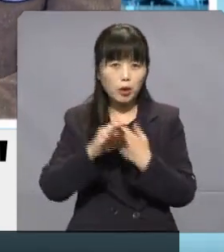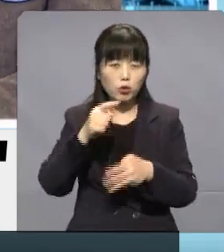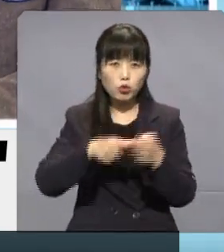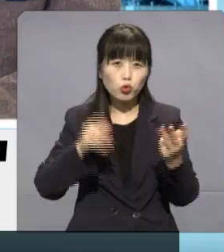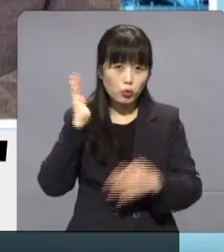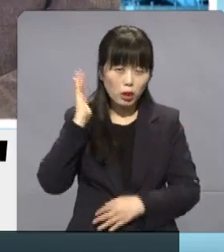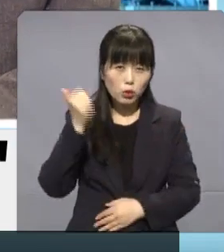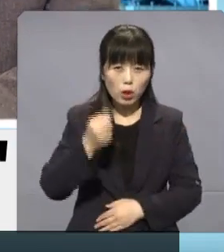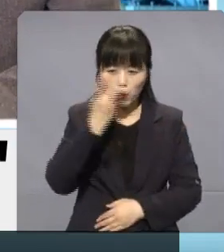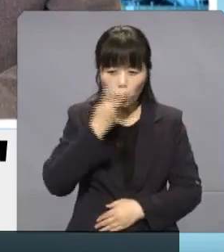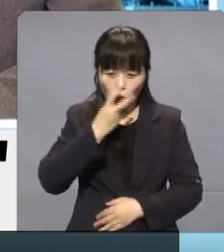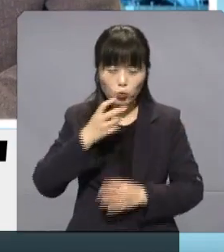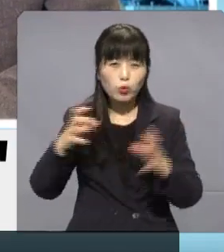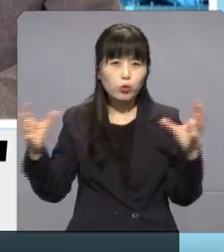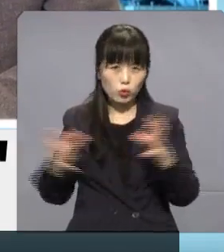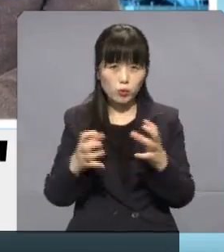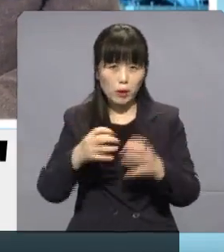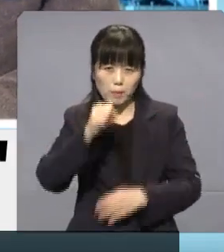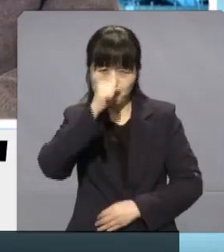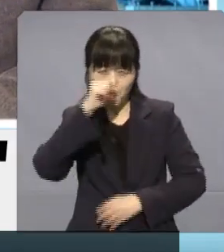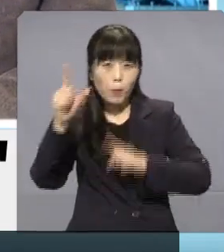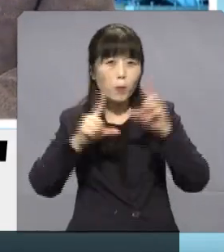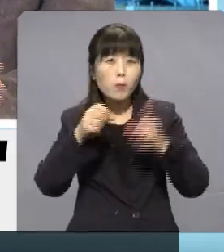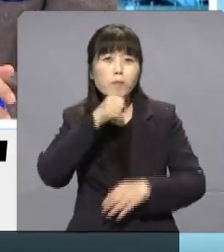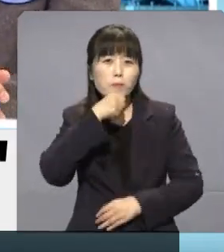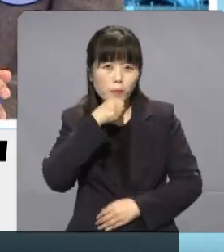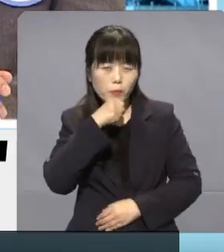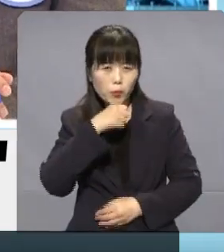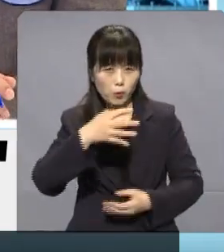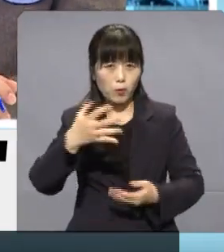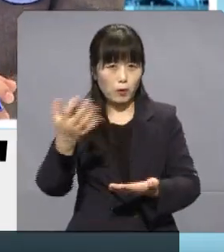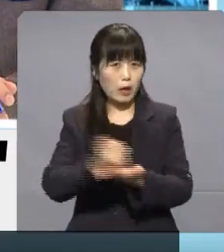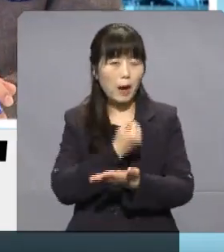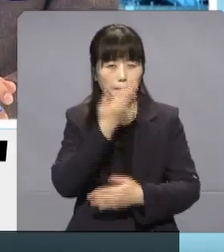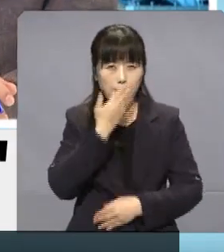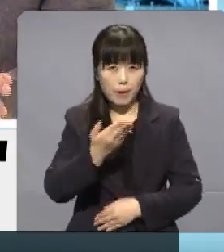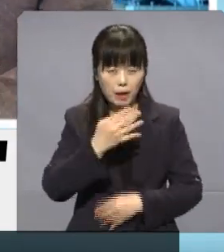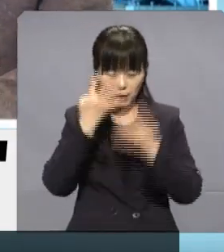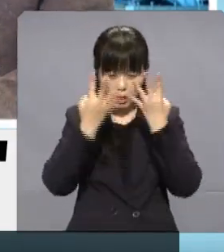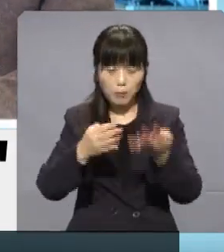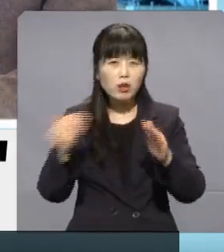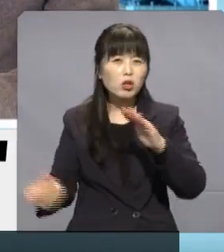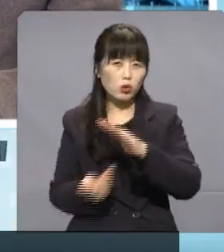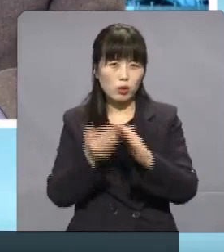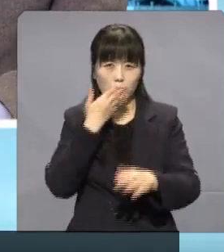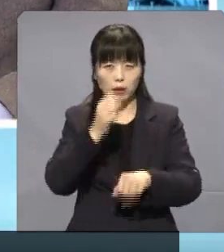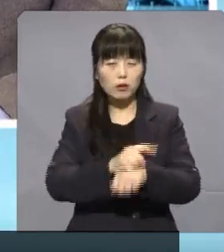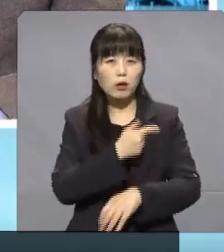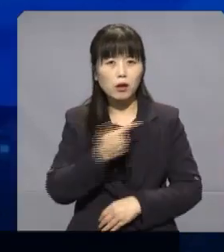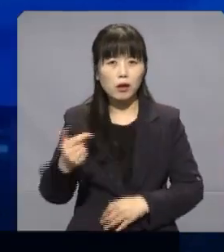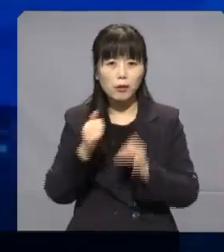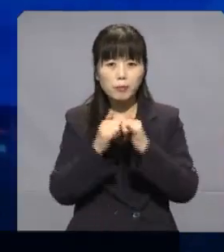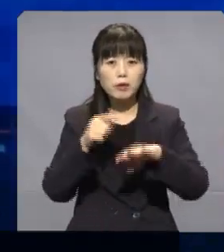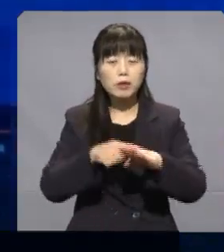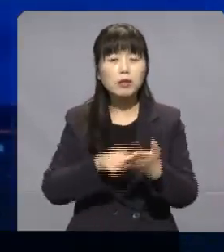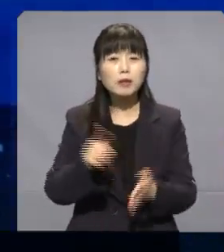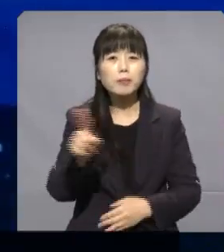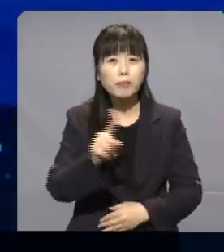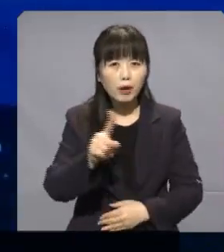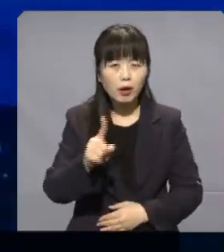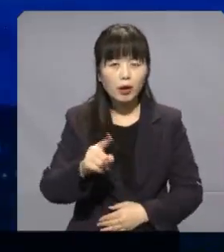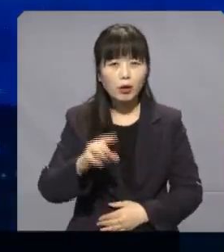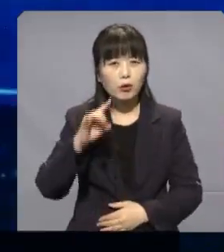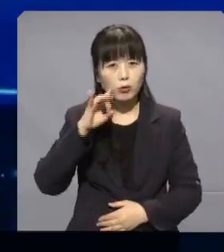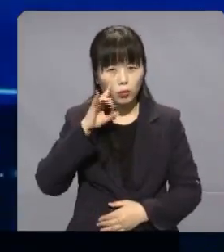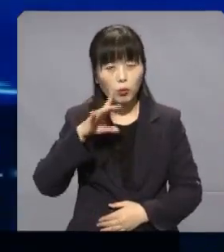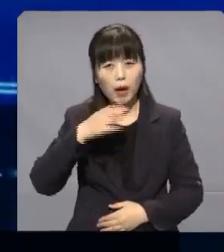대통령은 보수층에게 일단 넓은 호감도를 끌어내는 거예요. 그런 측면에서 저는 사면이 이루어지고 있다고 보는 겁니다. 그렇다면 민심은 어떨까요? 이전 대통령